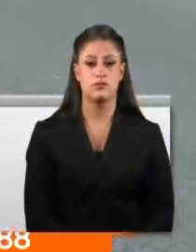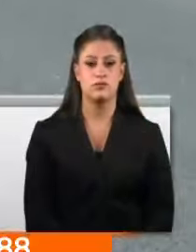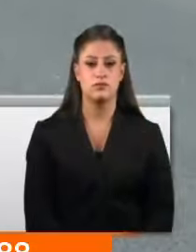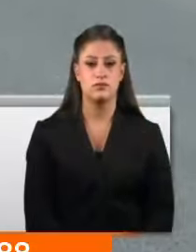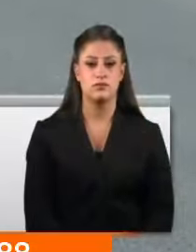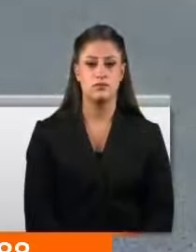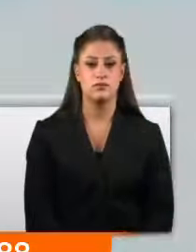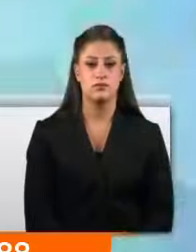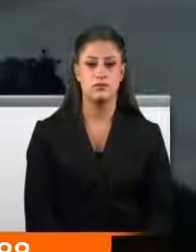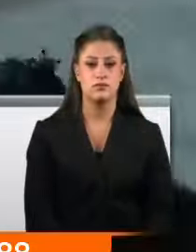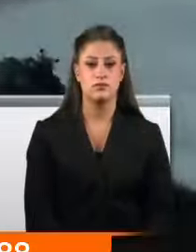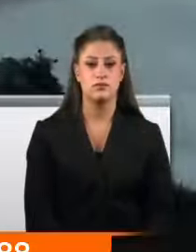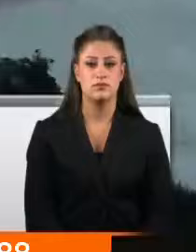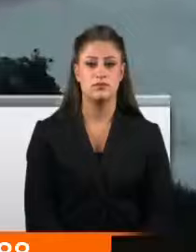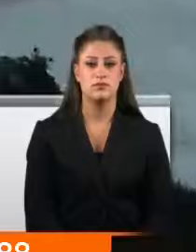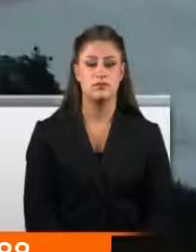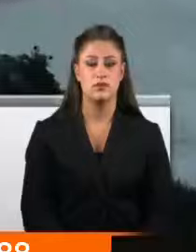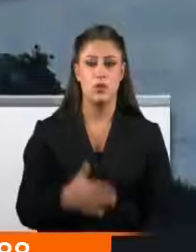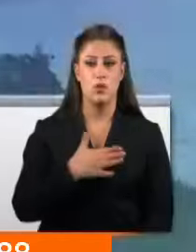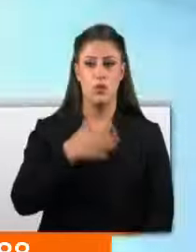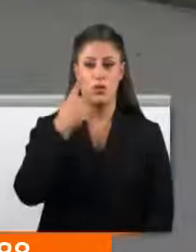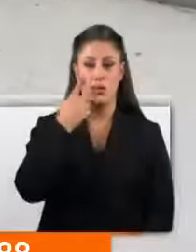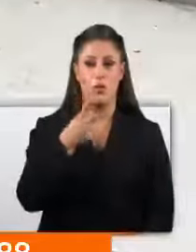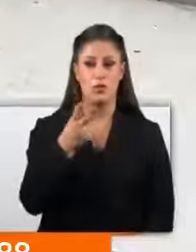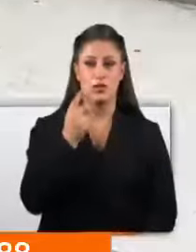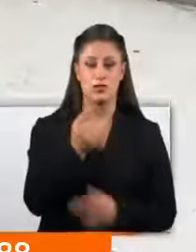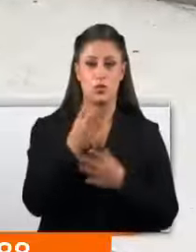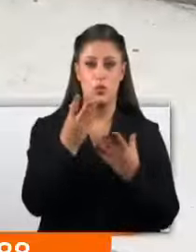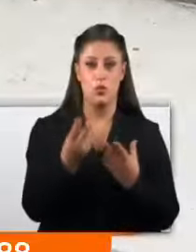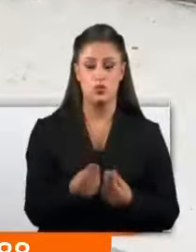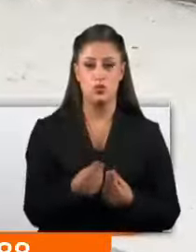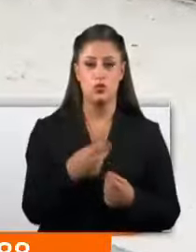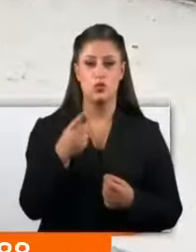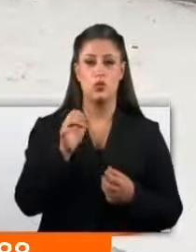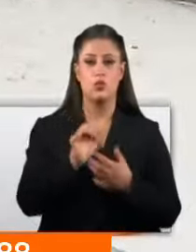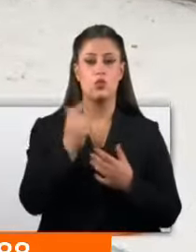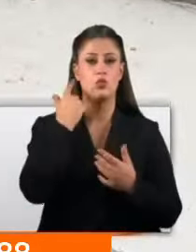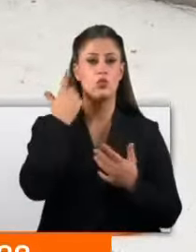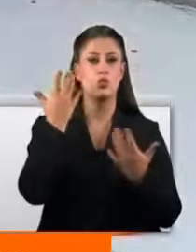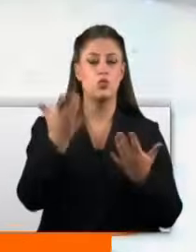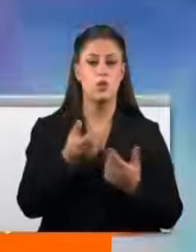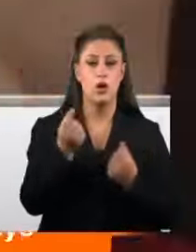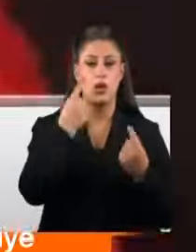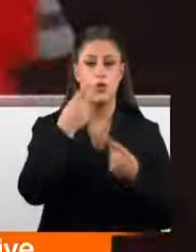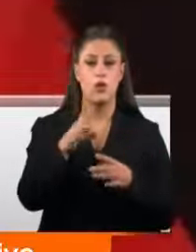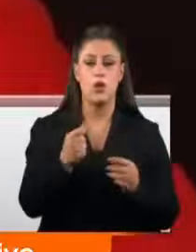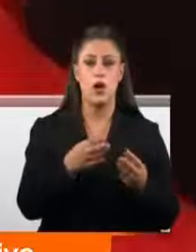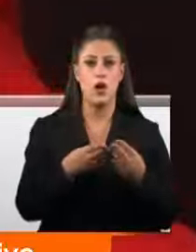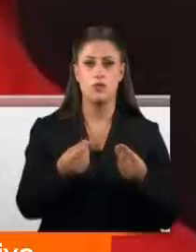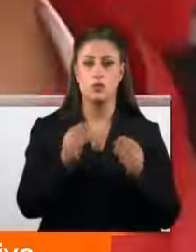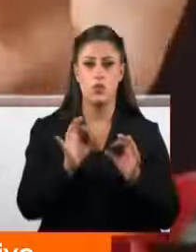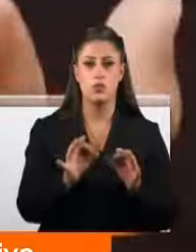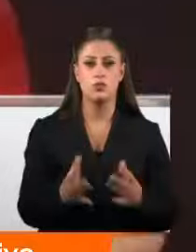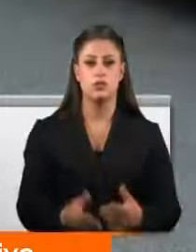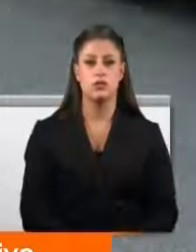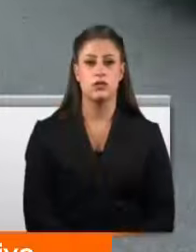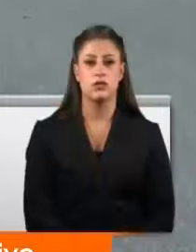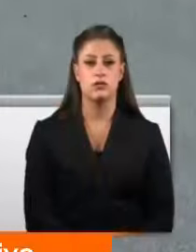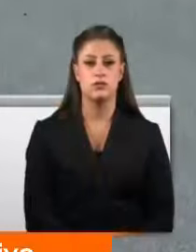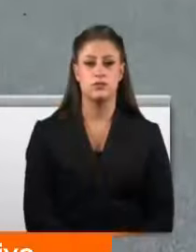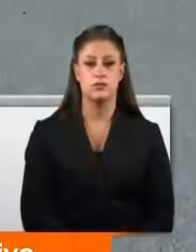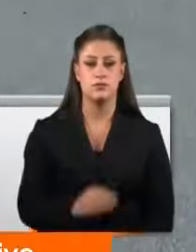misin, nedir yani ya? Önüne baksa o kadar hızlı gelinir mi? Kornayı duymuyor, arabayı görmüyor, ezilecek neredeyse. Yoldan geçerken kulaklık ne ya?